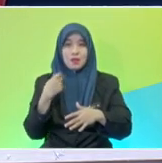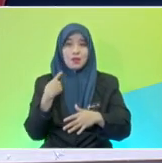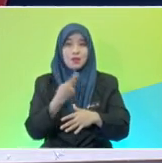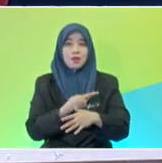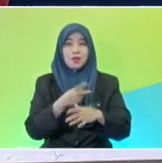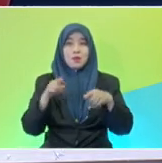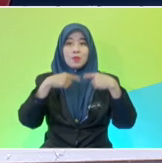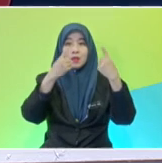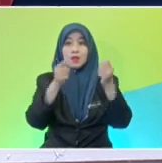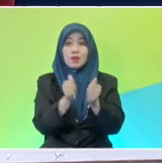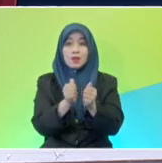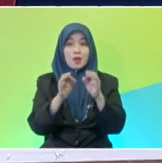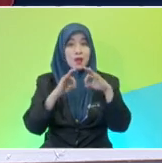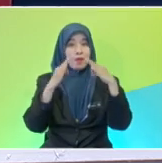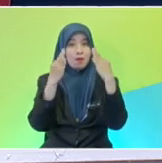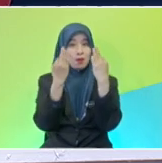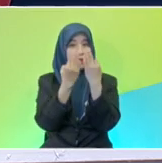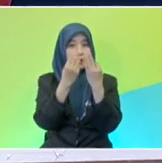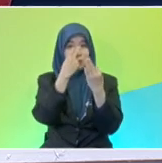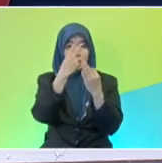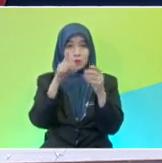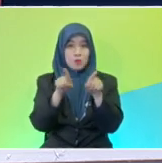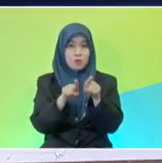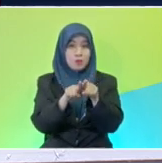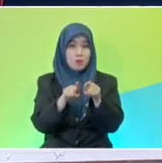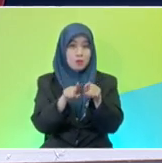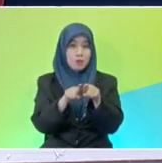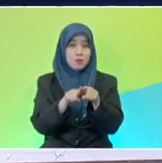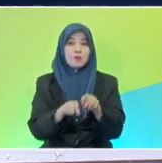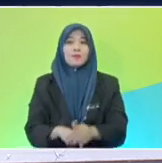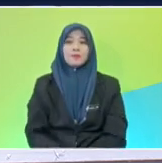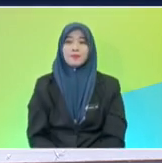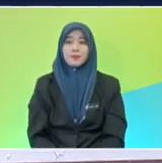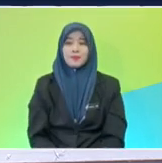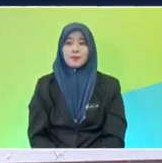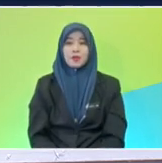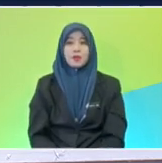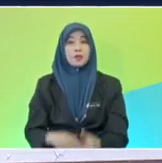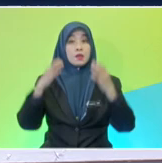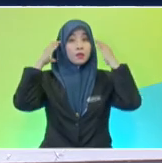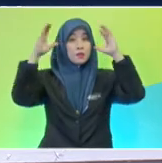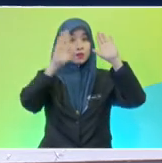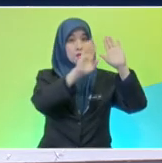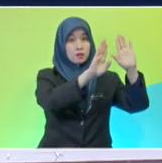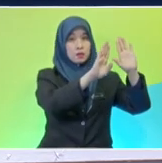bersama dengan ahli keluarga kita untuk tengok sama-sama bunga api. Jadi cikgu lekatkan pada waktu